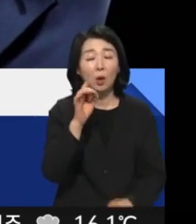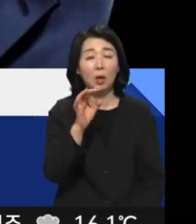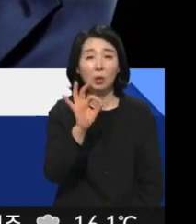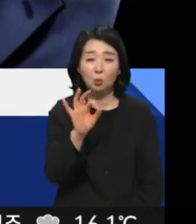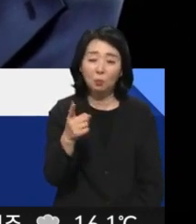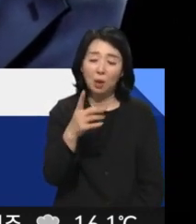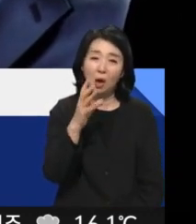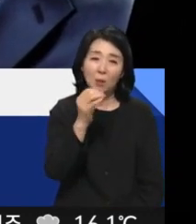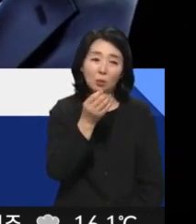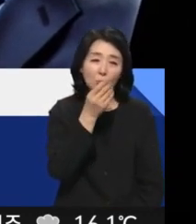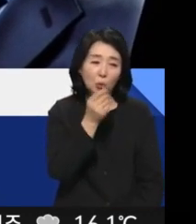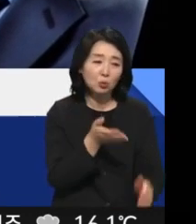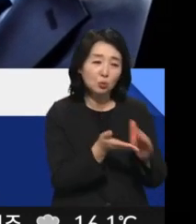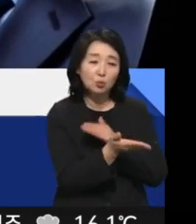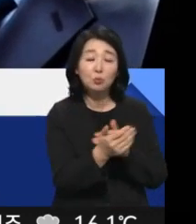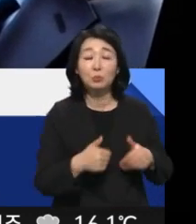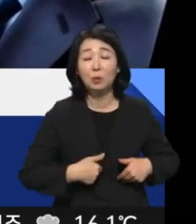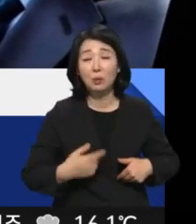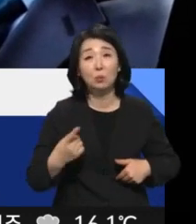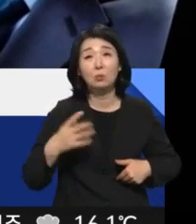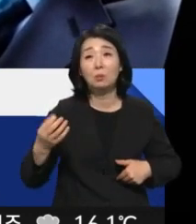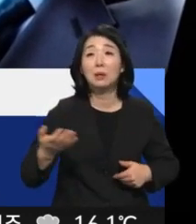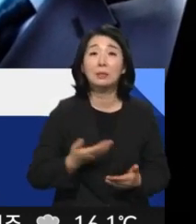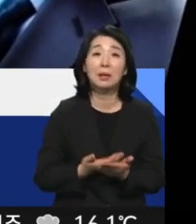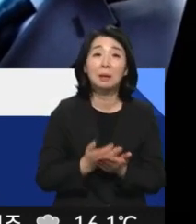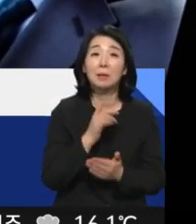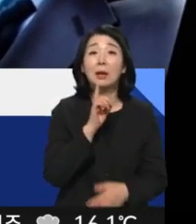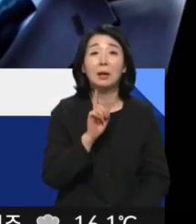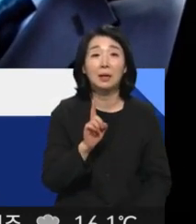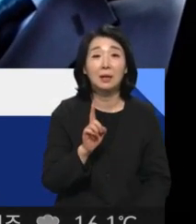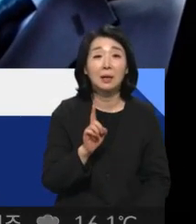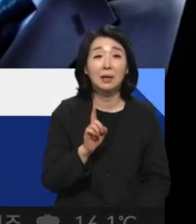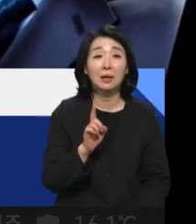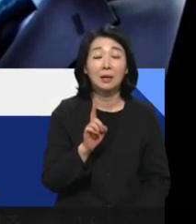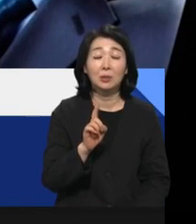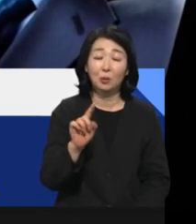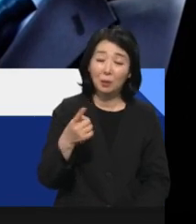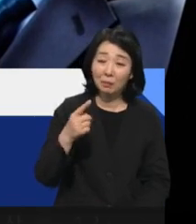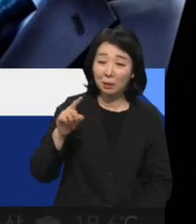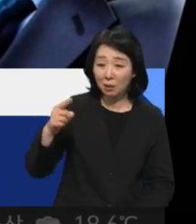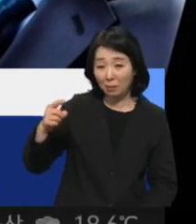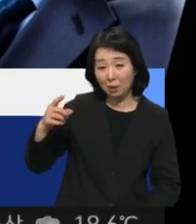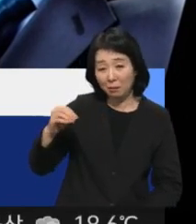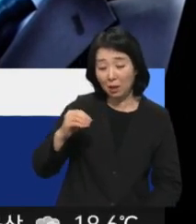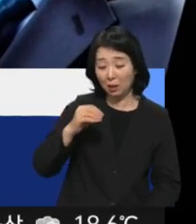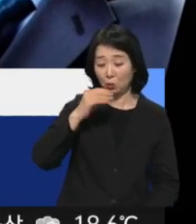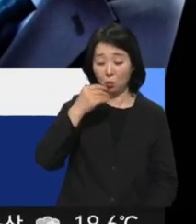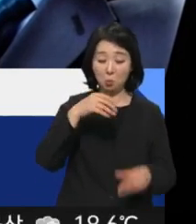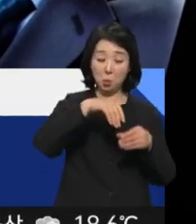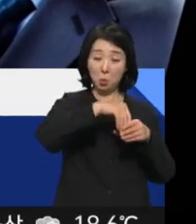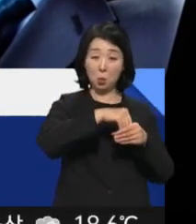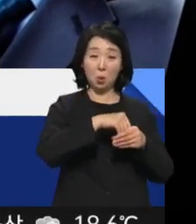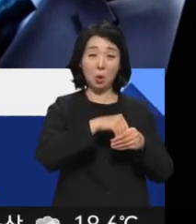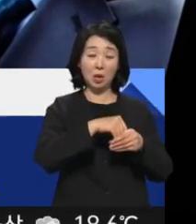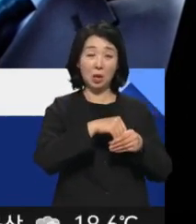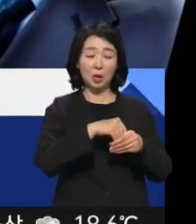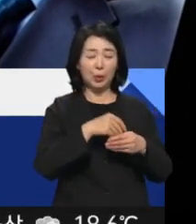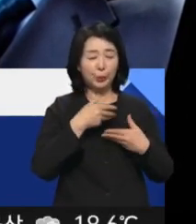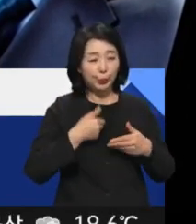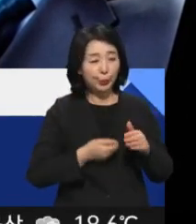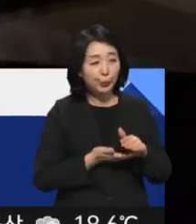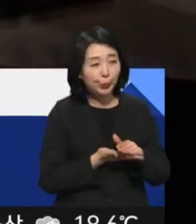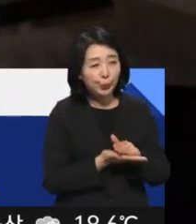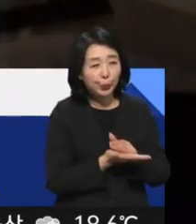좋은데 한 1000만 원만 줘라. 그럼 이렇게 그날 그러면 100만 원씩만이라도 봉투에 넣어서 그냥 조용히 주고